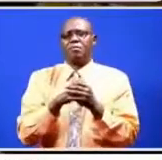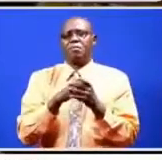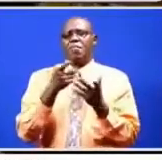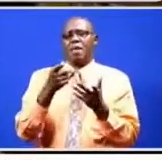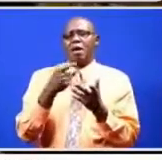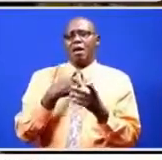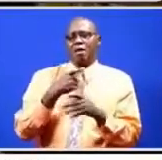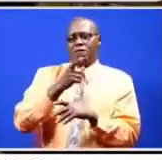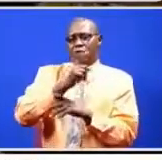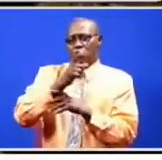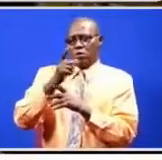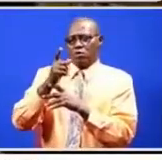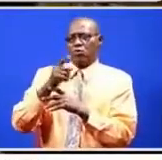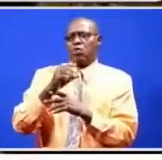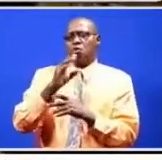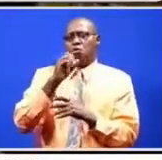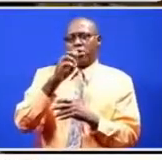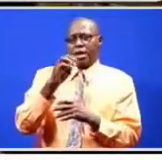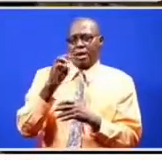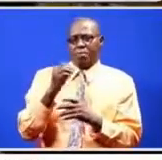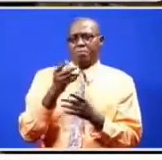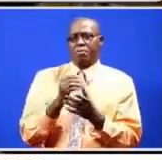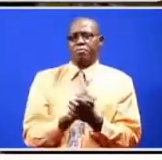won by Orange Democratic Movement.